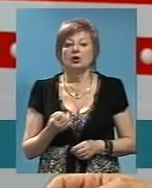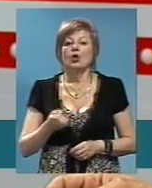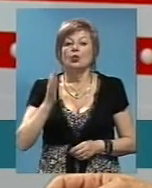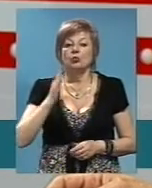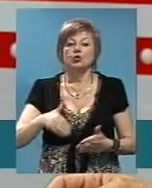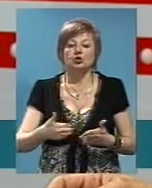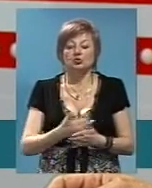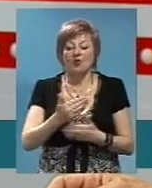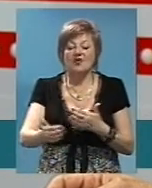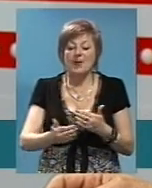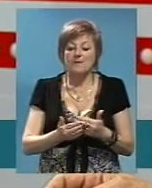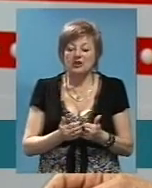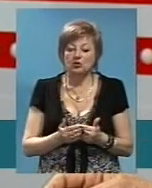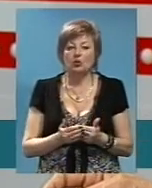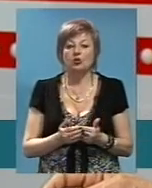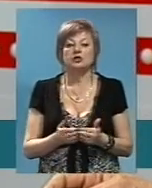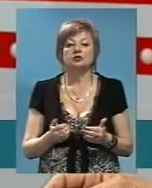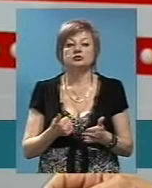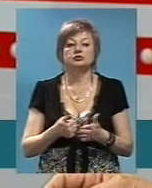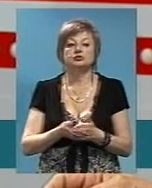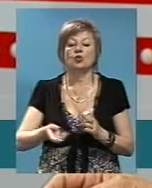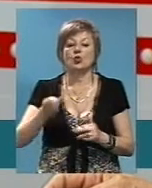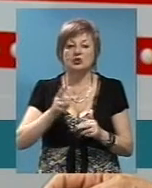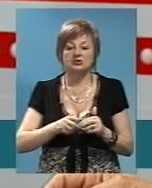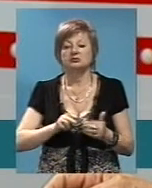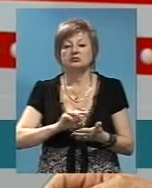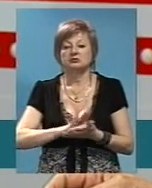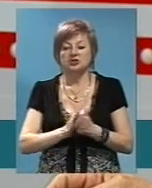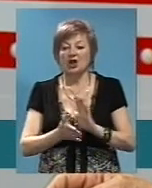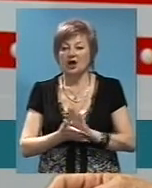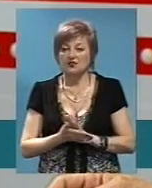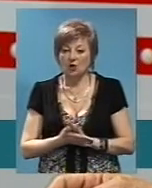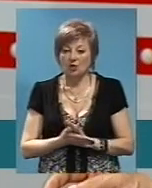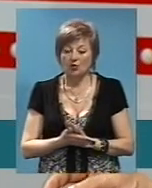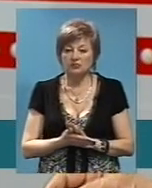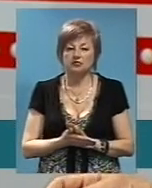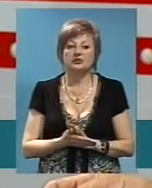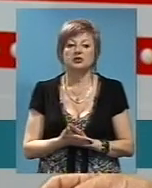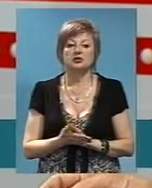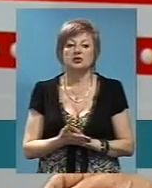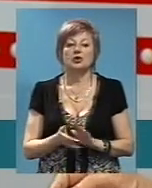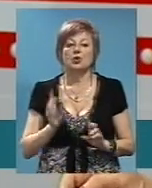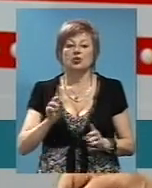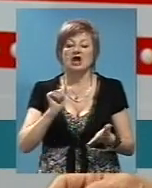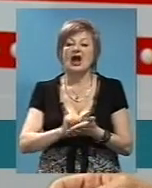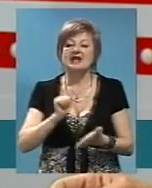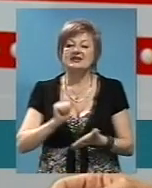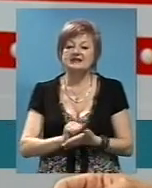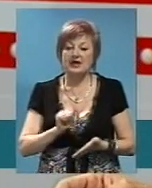будуть нові підходи по заключенню спільних договорів. От, буде якась атестація